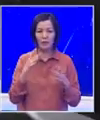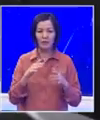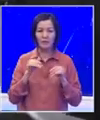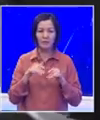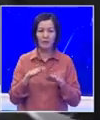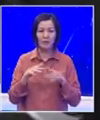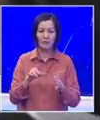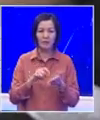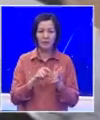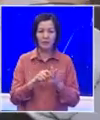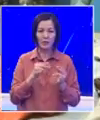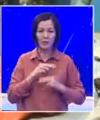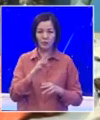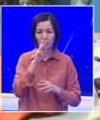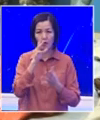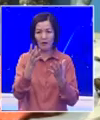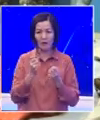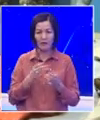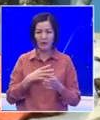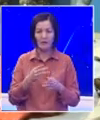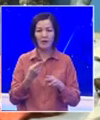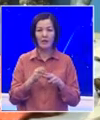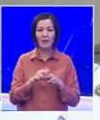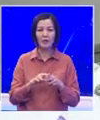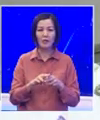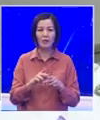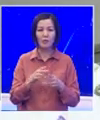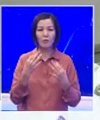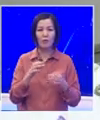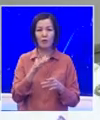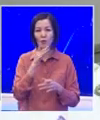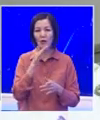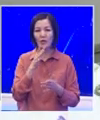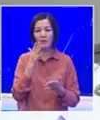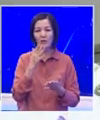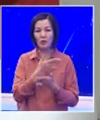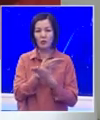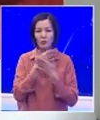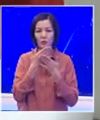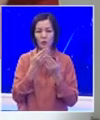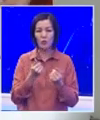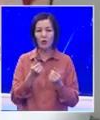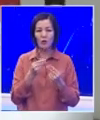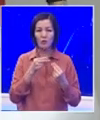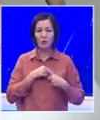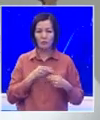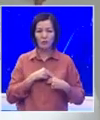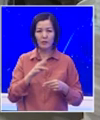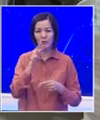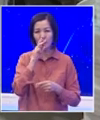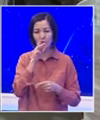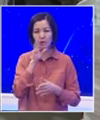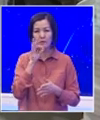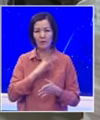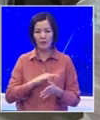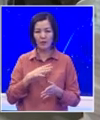тігу цехында жұмыс істеп нәпақа тауып жүр. Мұнда олар уақыттарын босқа өткізбей, тура жолға түссем деген ниеттерін бекемдейді.